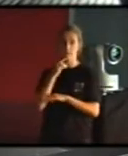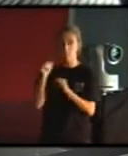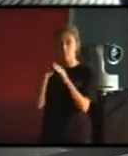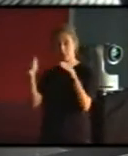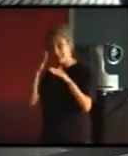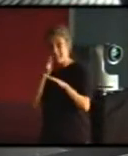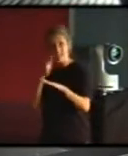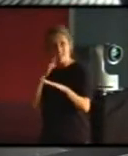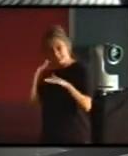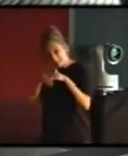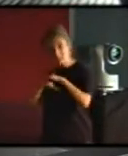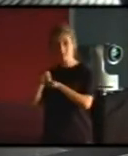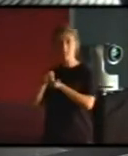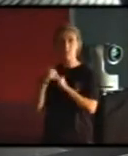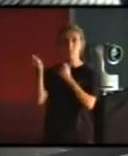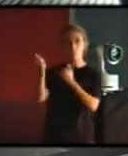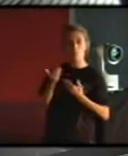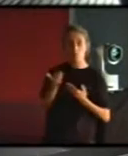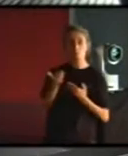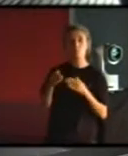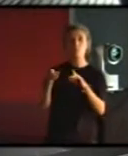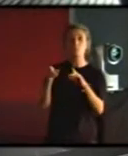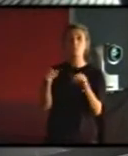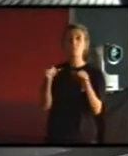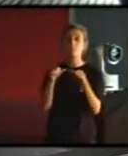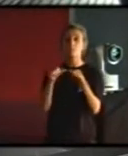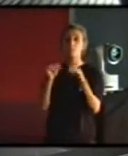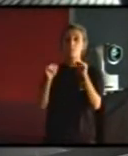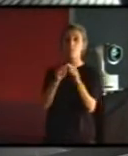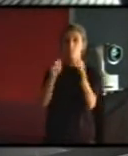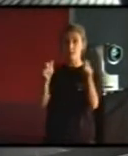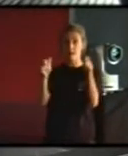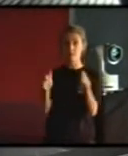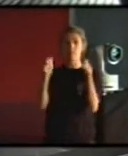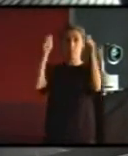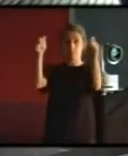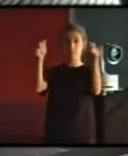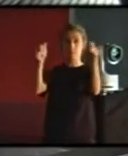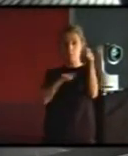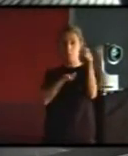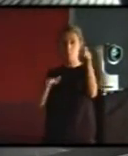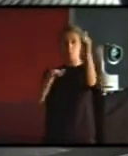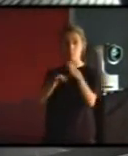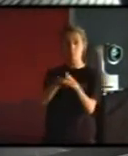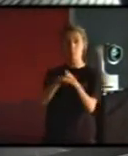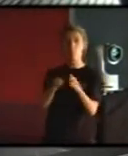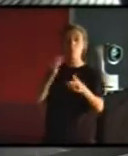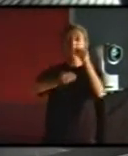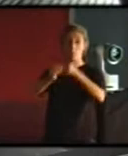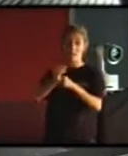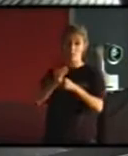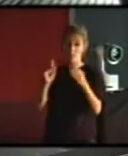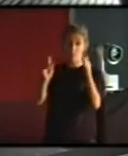sous-sol. Et nous a proposé à l'office de soulever le palais des larmes et de le reposer. Ou alors de le démanteler et de